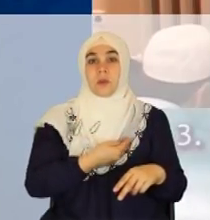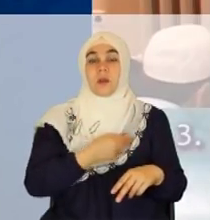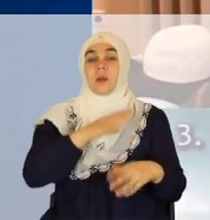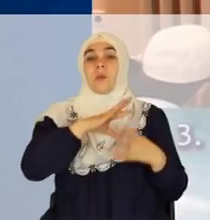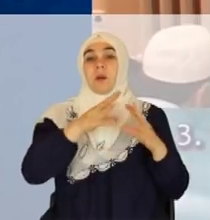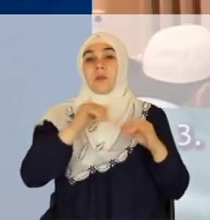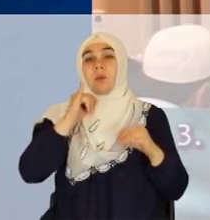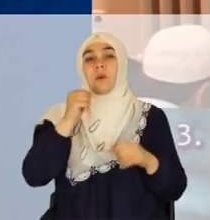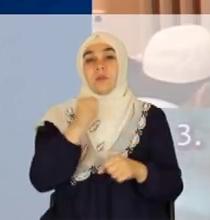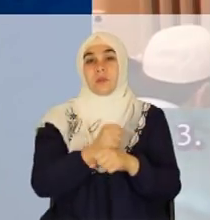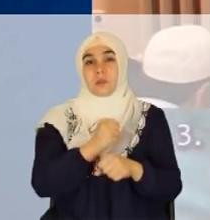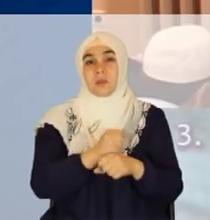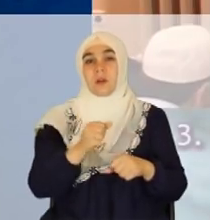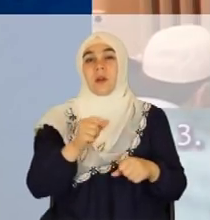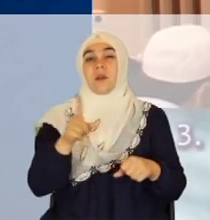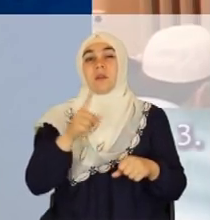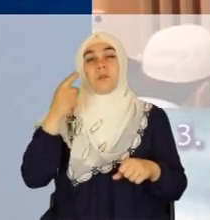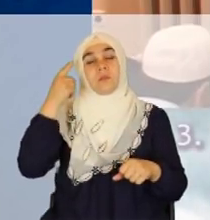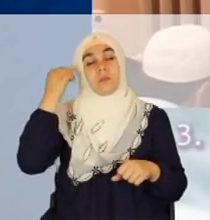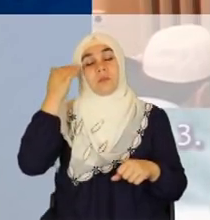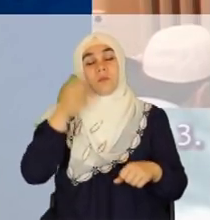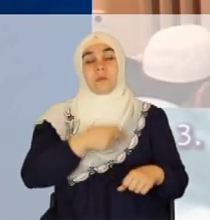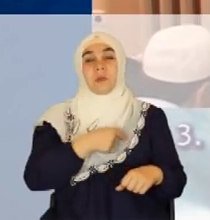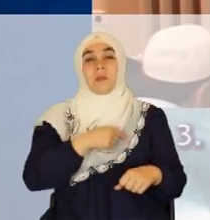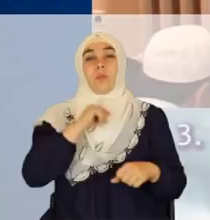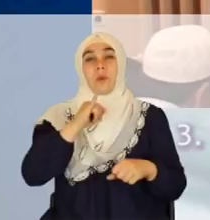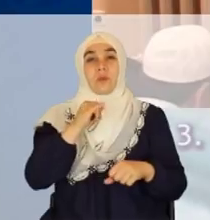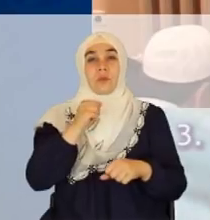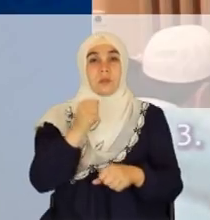bad xulqliklardan va razolatlardan poklash.